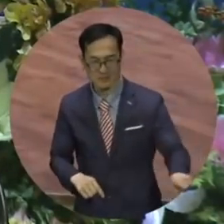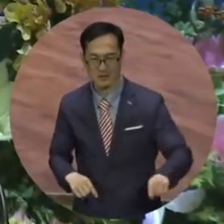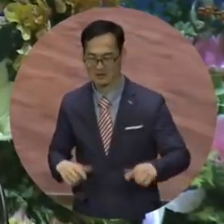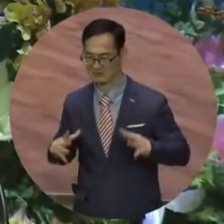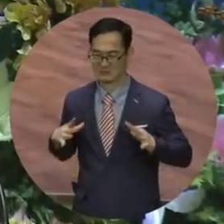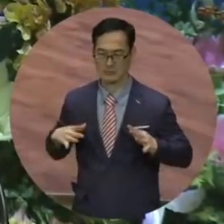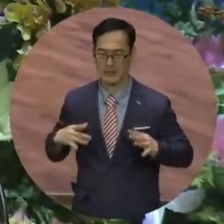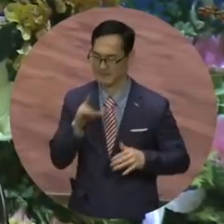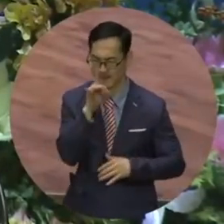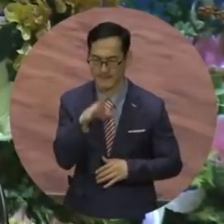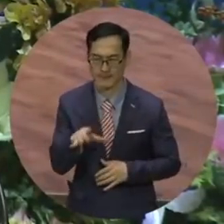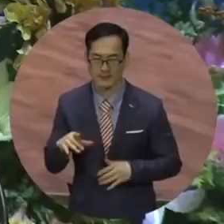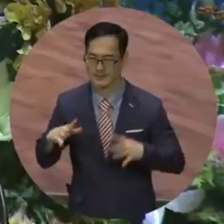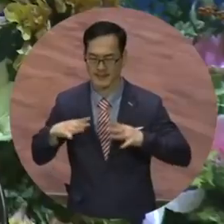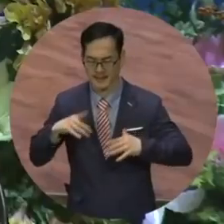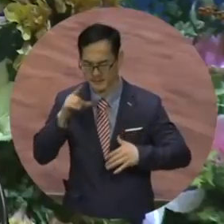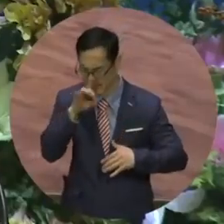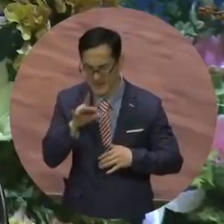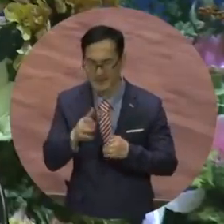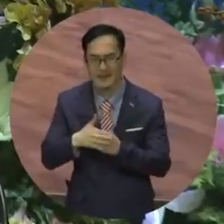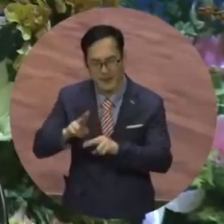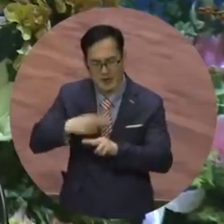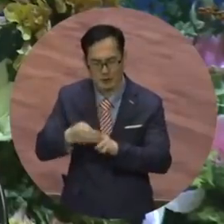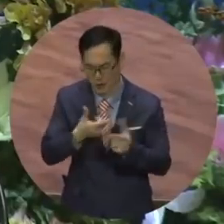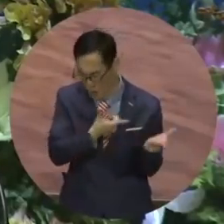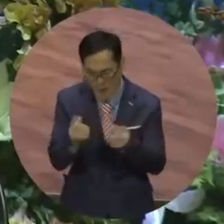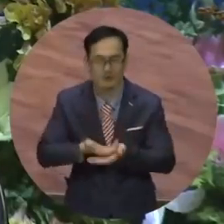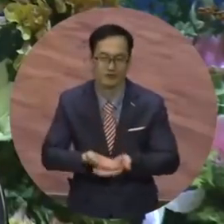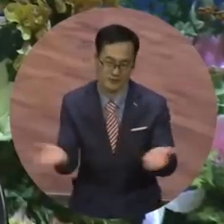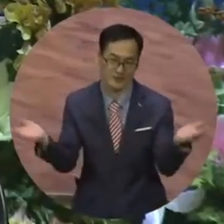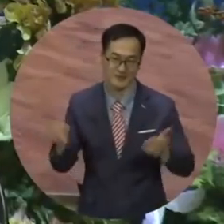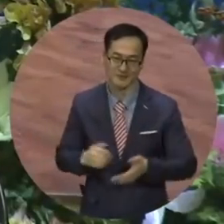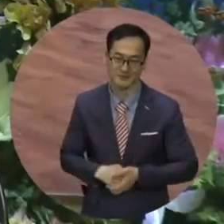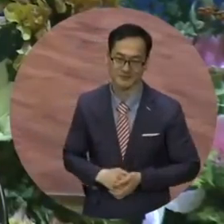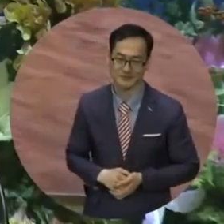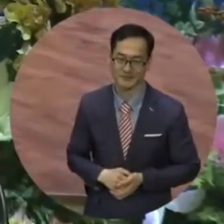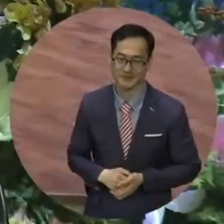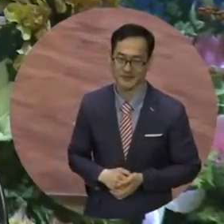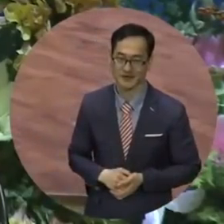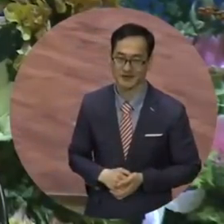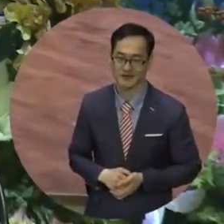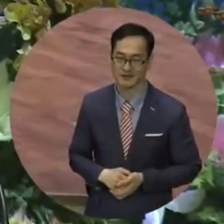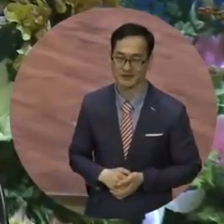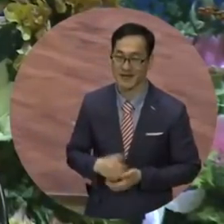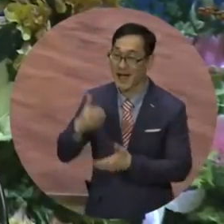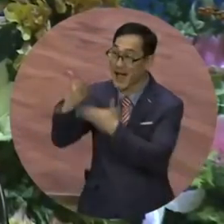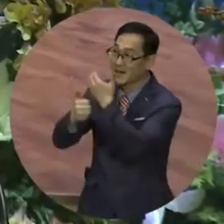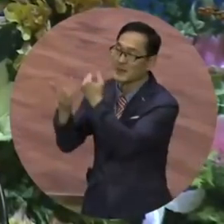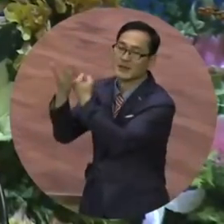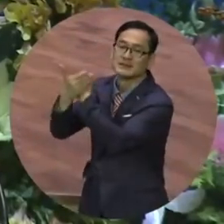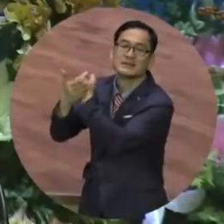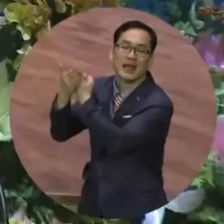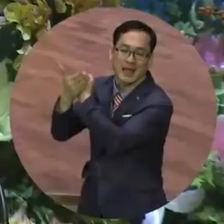하나님의 자녀예요. 아멘. 누가 훌륭하고 누가 같은 게 아니에요. 전부 은혜라 은혜. 하나님의 은혜로.